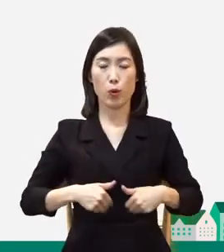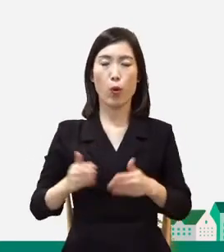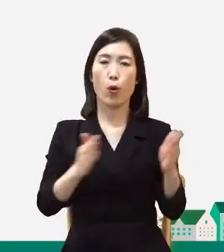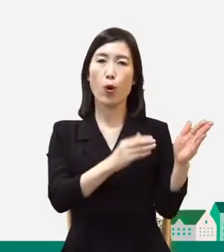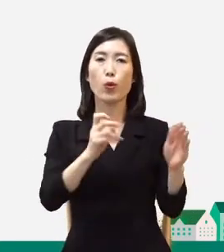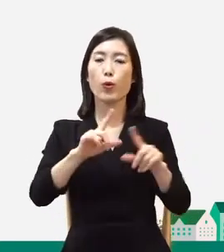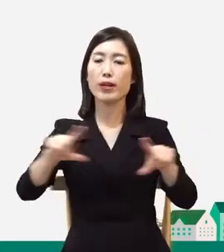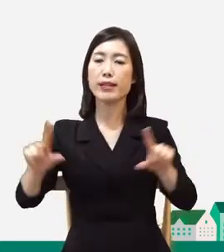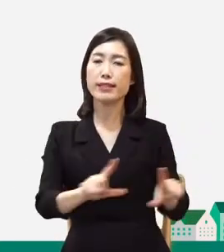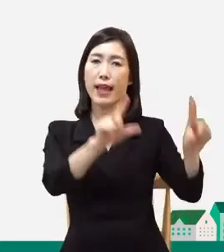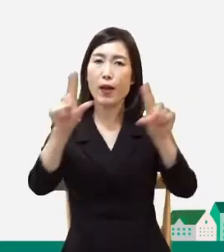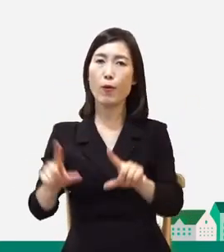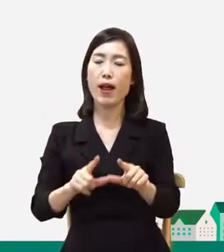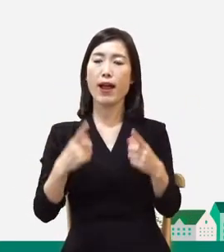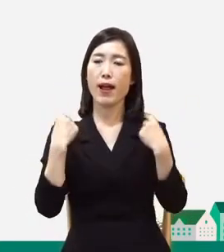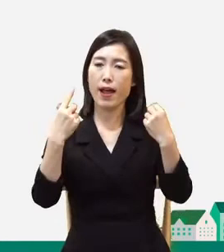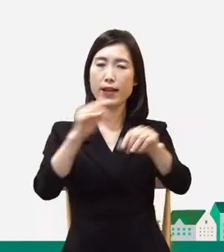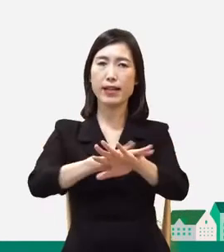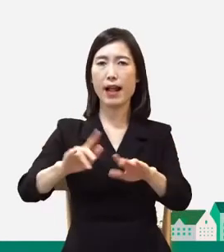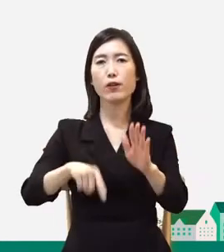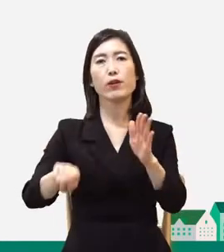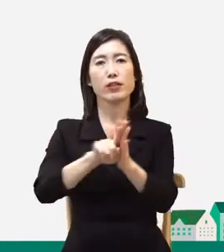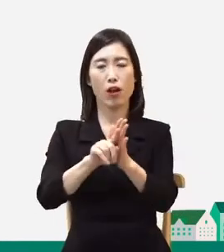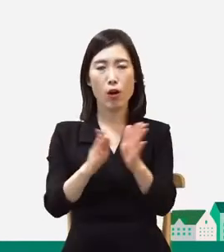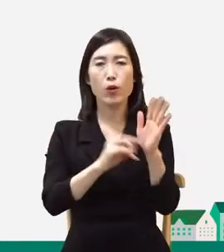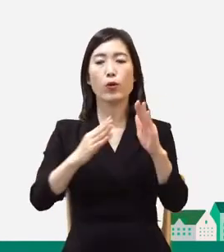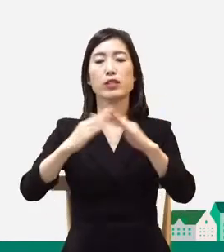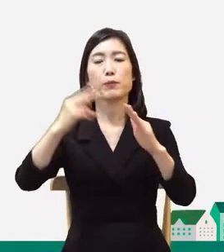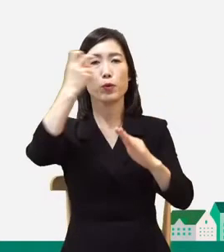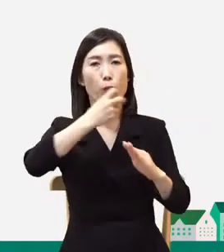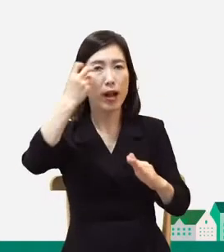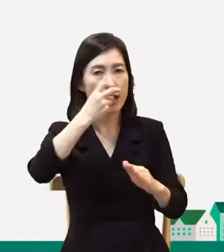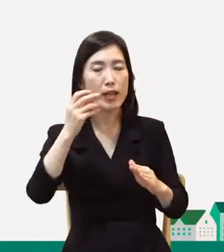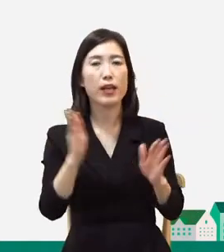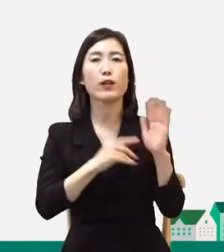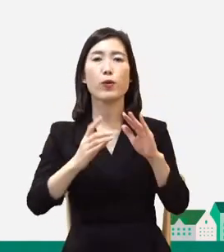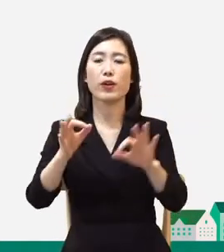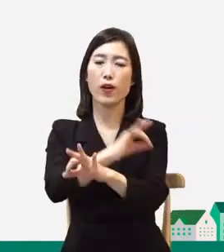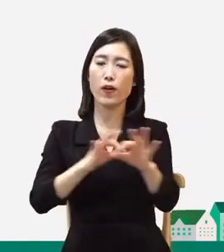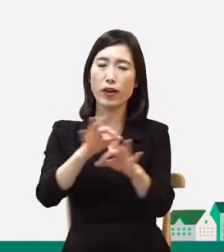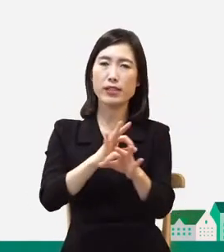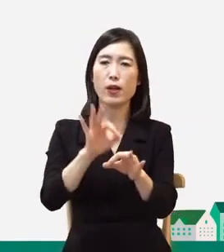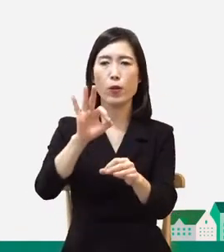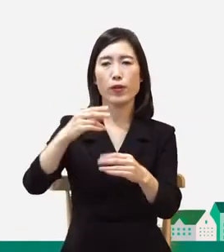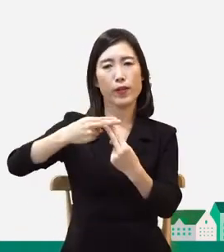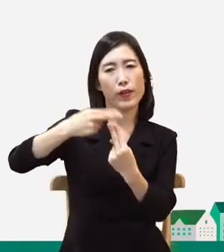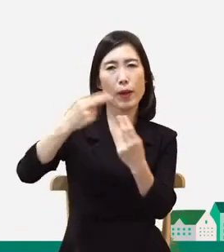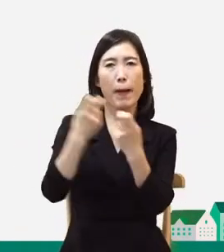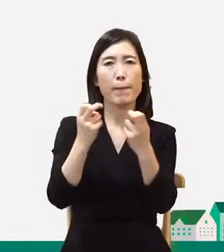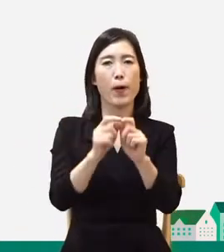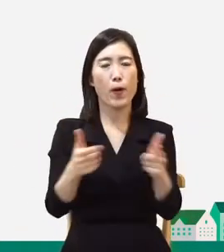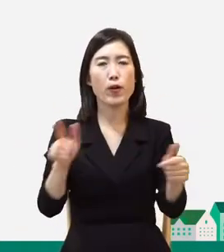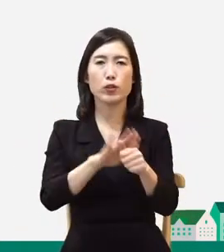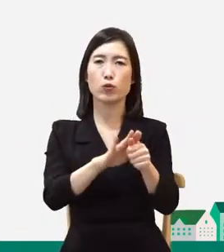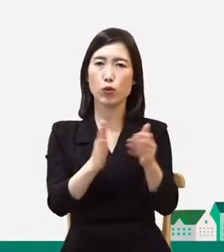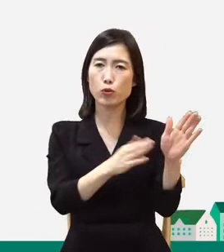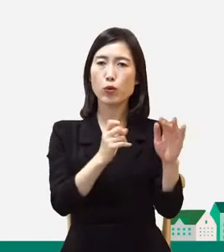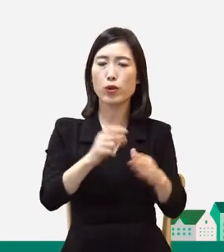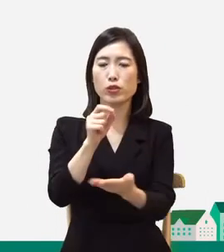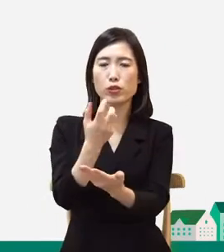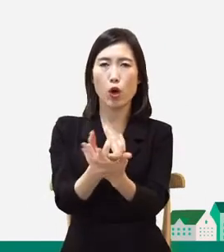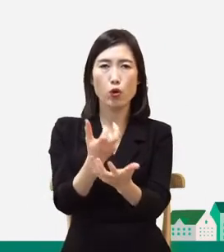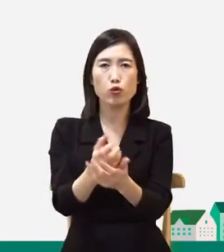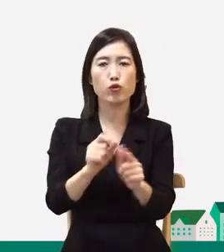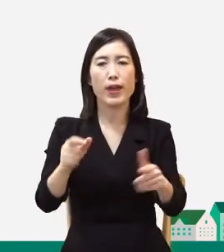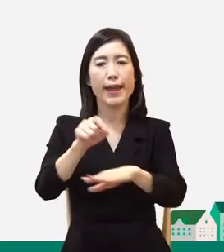지원 서비스, 주거유지 및 관리 지원 서비스, 경제능력 향상 및 재정관리 지원 서비스, 행정지원 서비스,